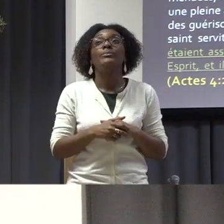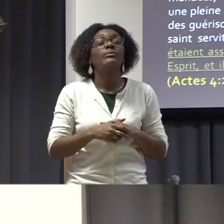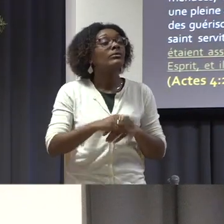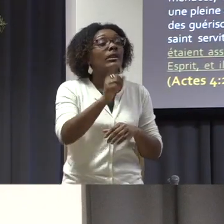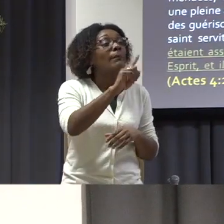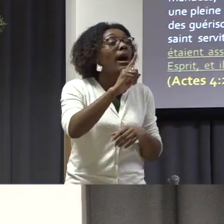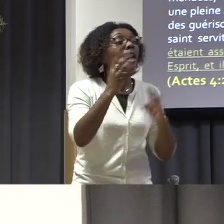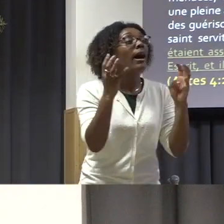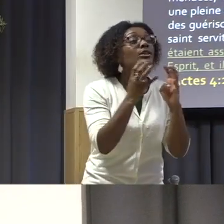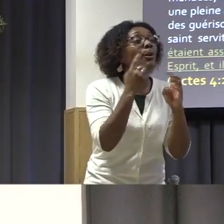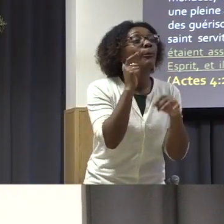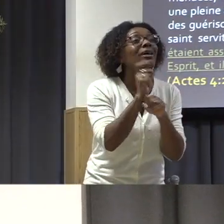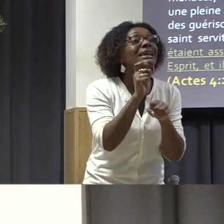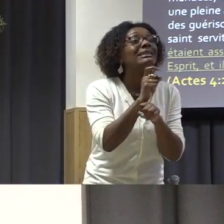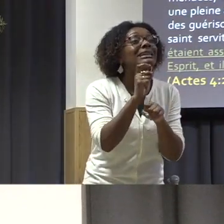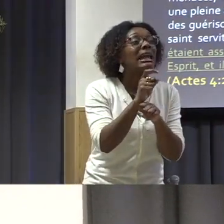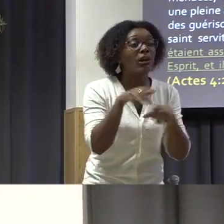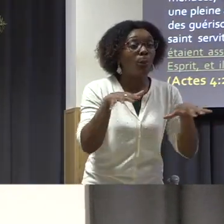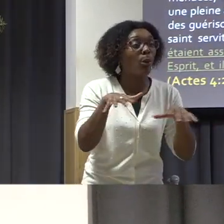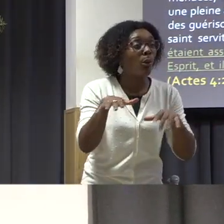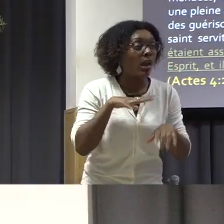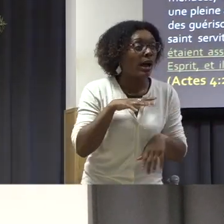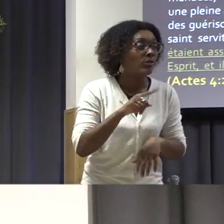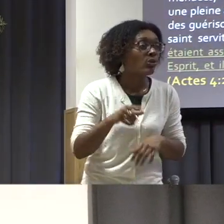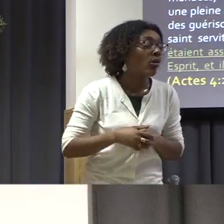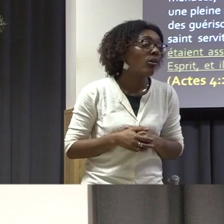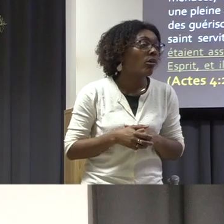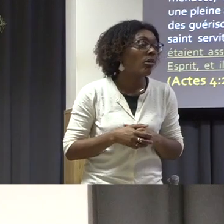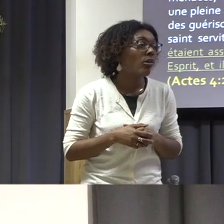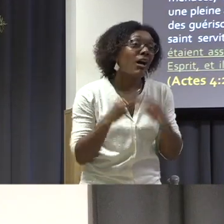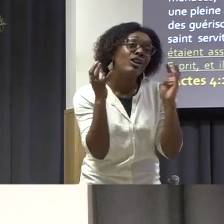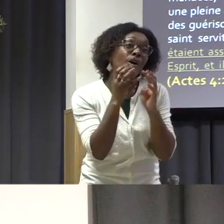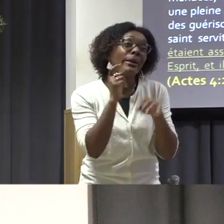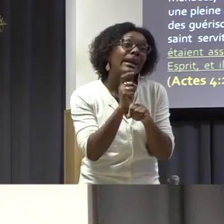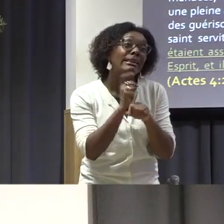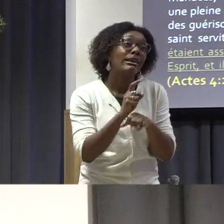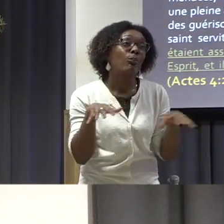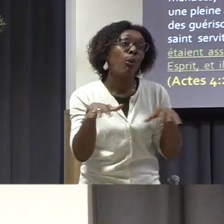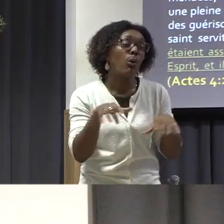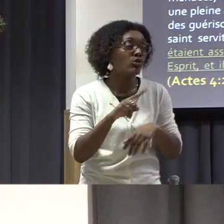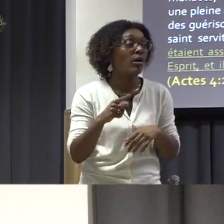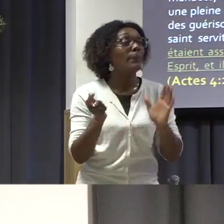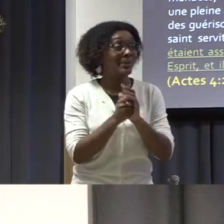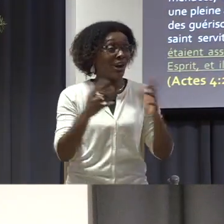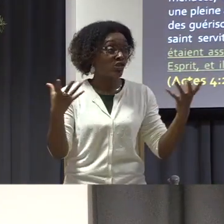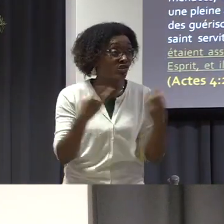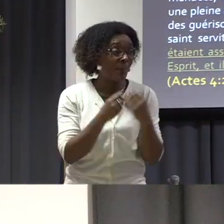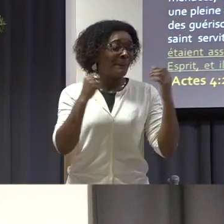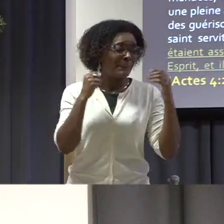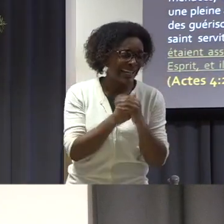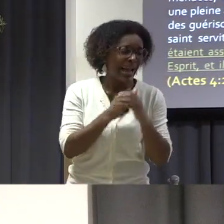que les que le lieu tremble c'est quand on prie quand on est ensemble dans la prière